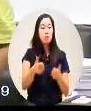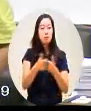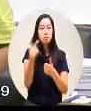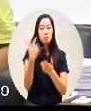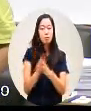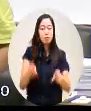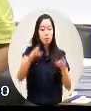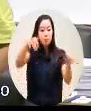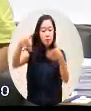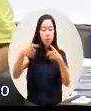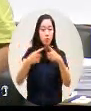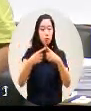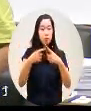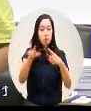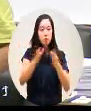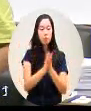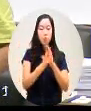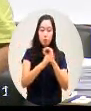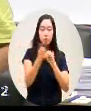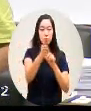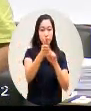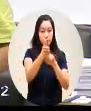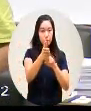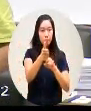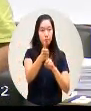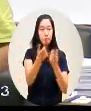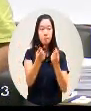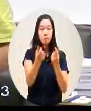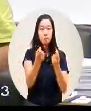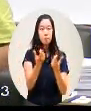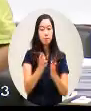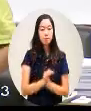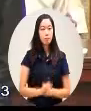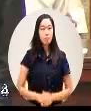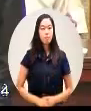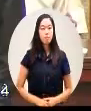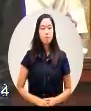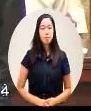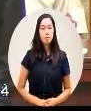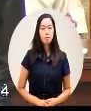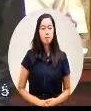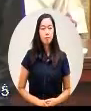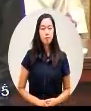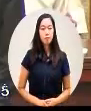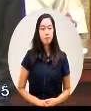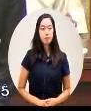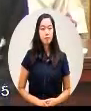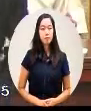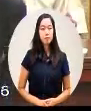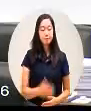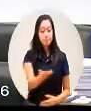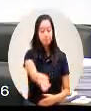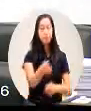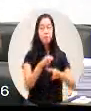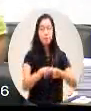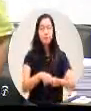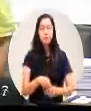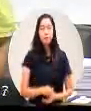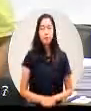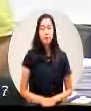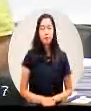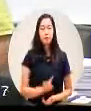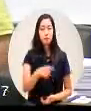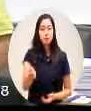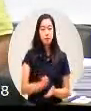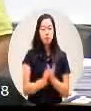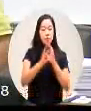起人之一是萧永达，萧议员当时也是发起人。 啊，萧永达是发起人嘛，哈，好，请坐。萧